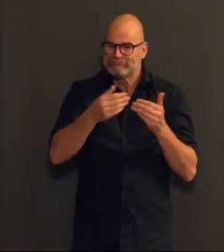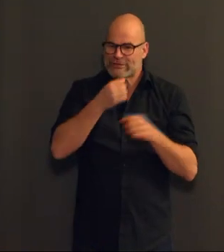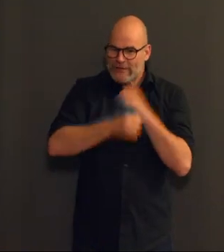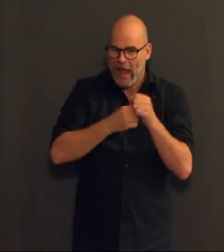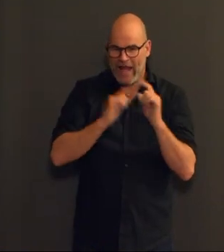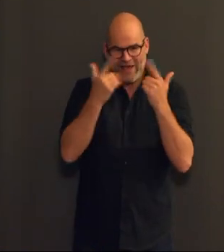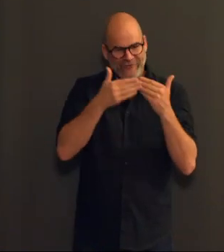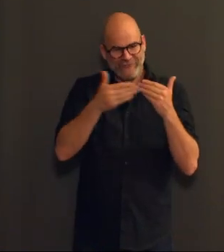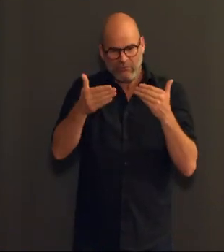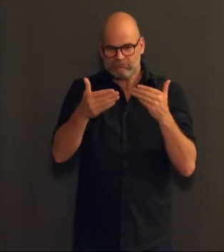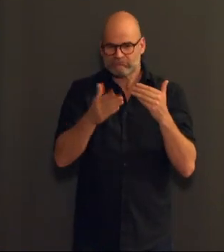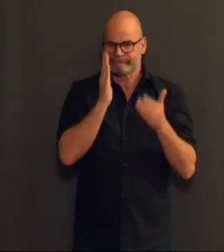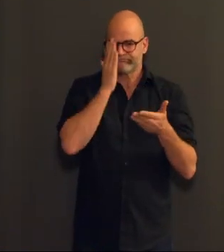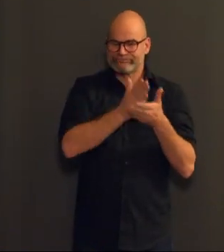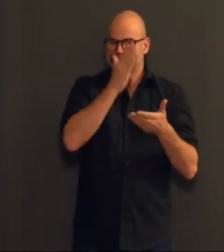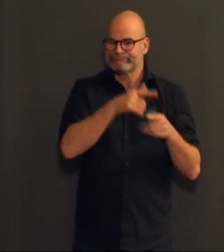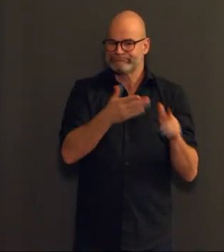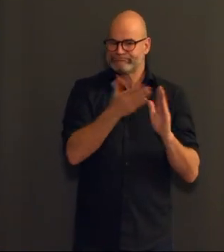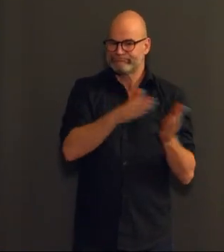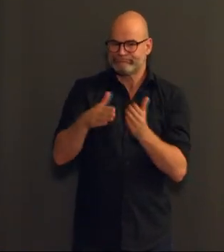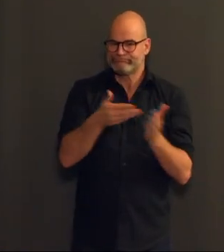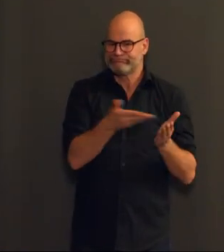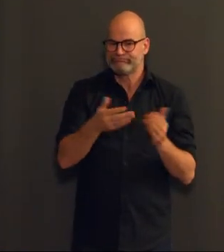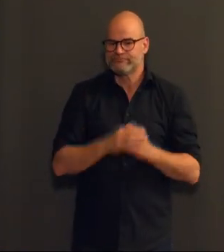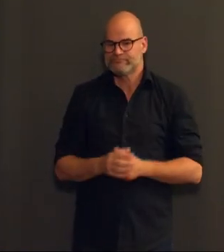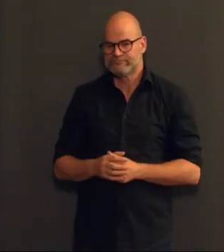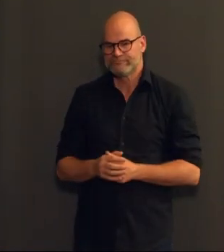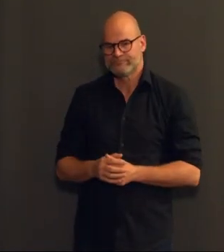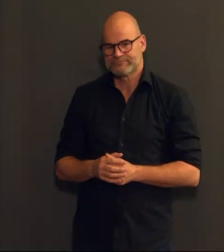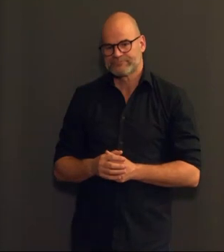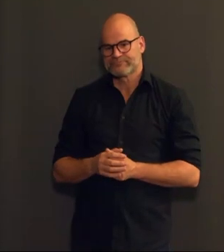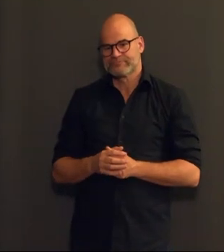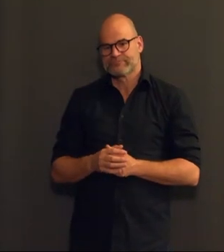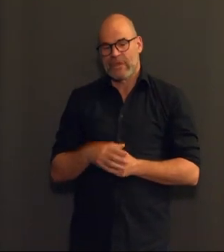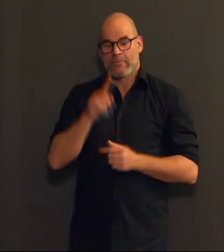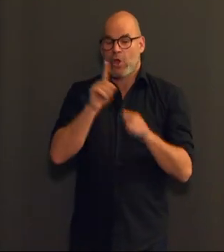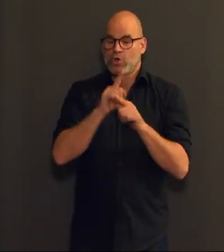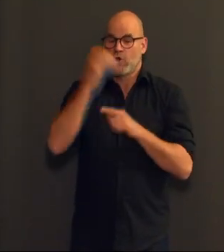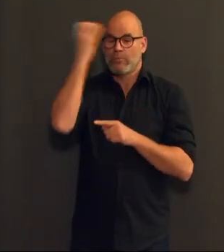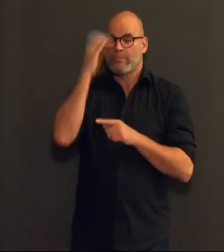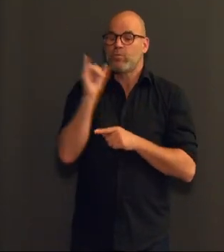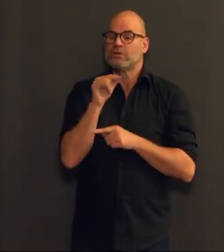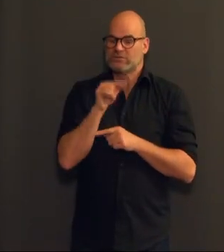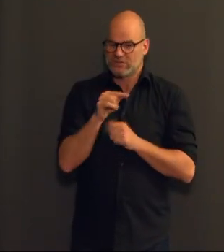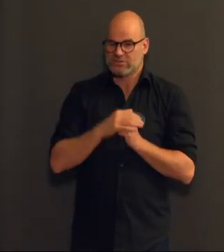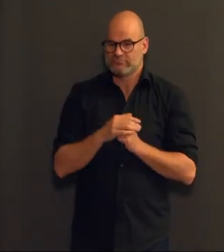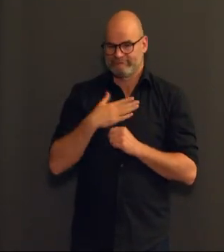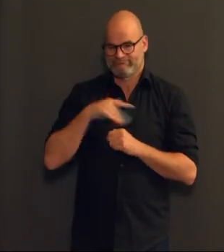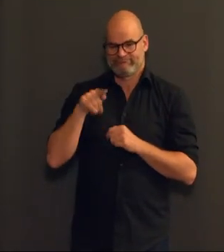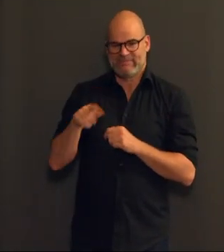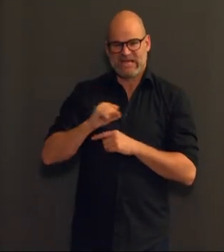grootste problemen die we momenteel hebben is vooral de overbelasting van de zorg. Het feit dat intensieve zorgen quasi